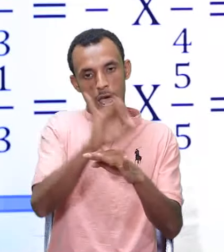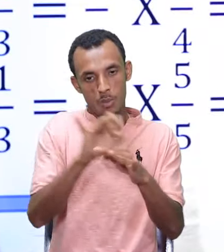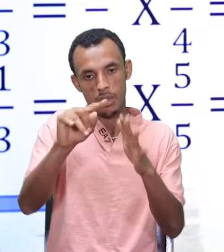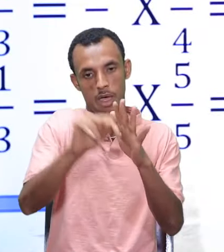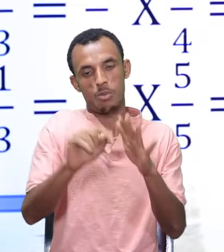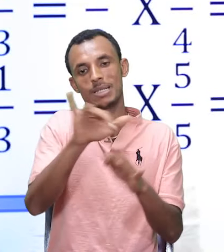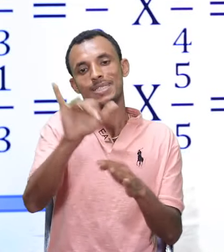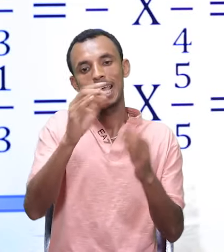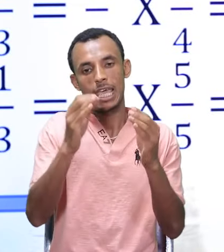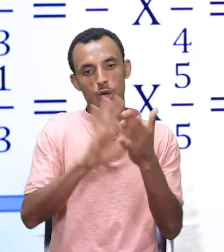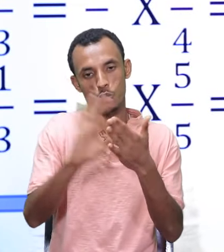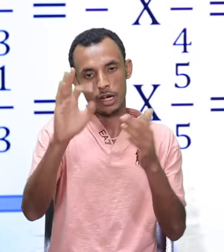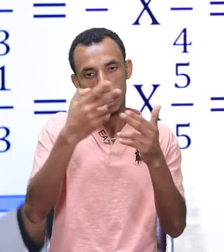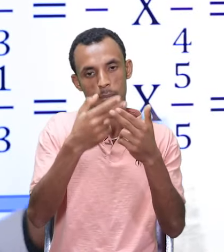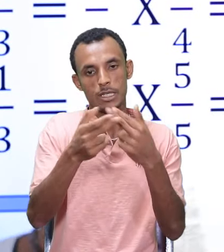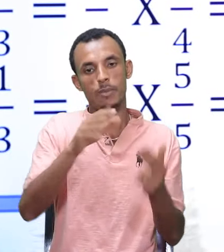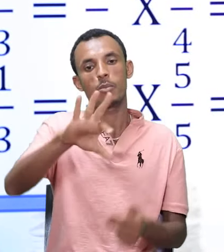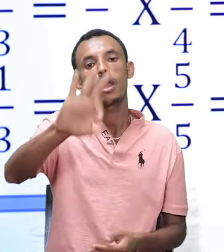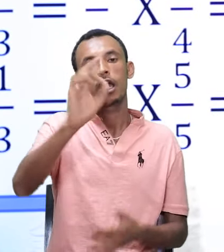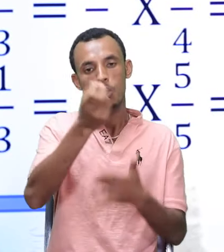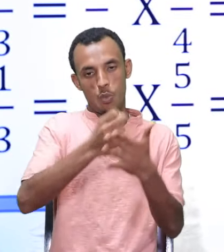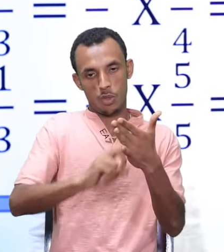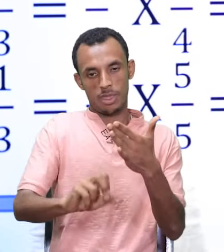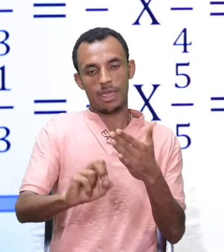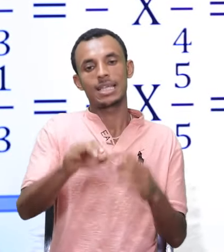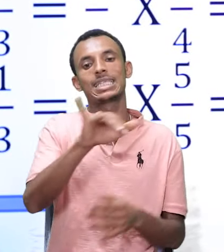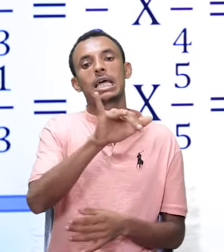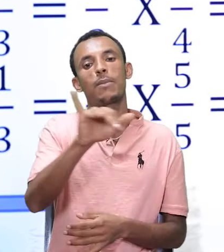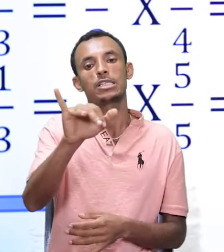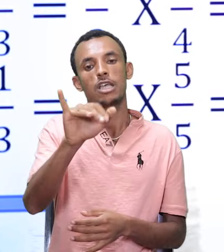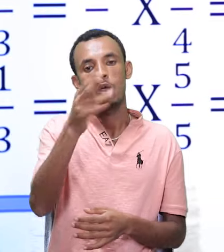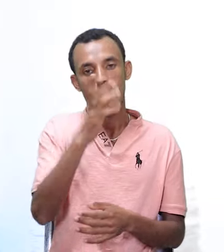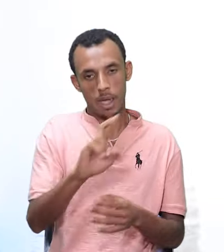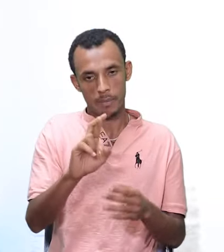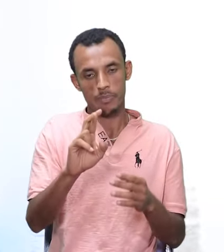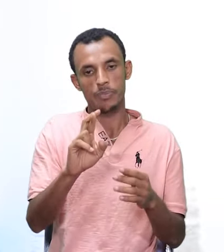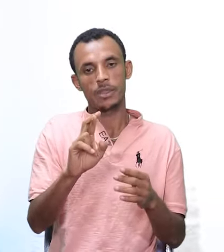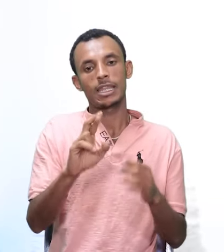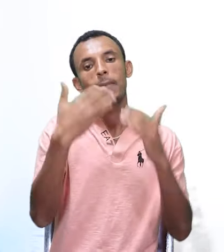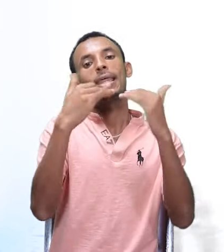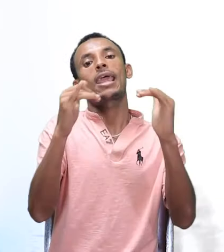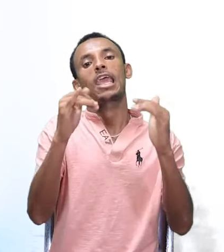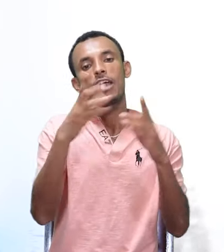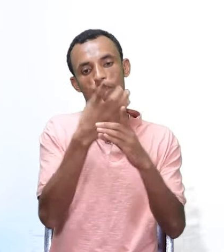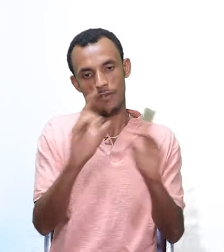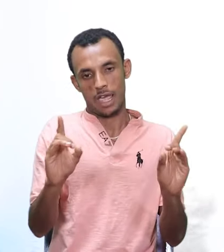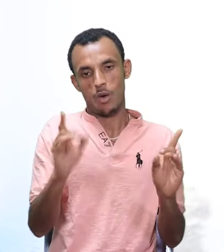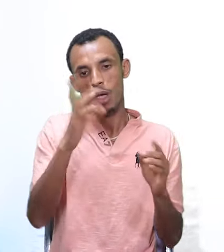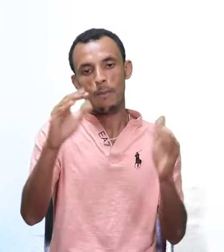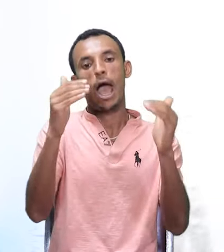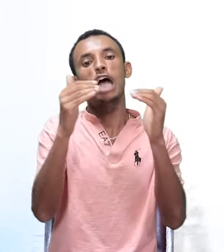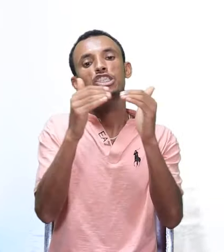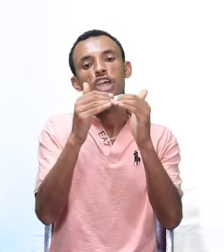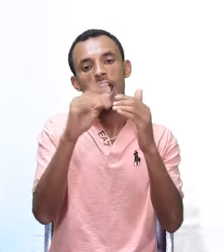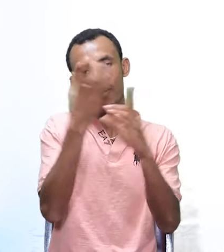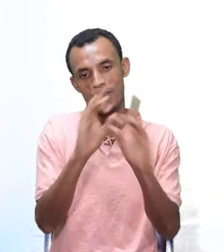በተመሳሳይ ቁጥር ካባዛ ነው የምናገኘው ውጤት ተመሳሳይ ወይም ተመሳሳይ ክፍልፋይ ወይም ተመጣጣኝ ክፍልፋይ ወይም አቻ